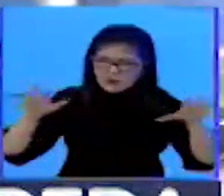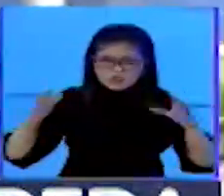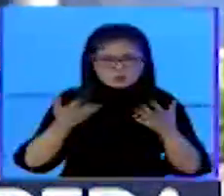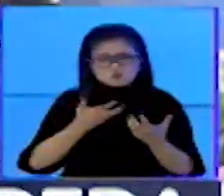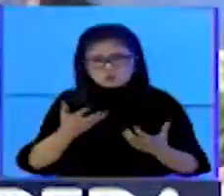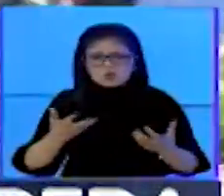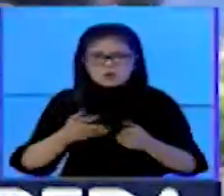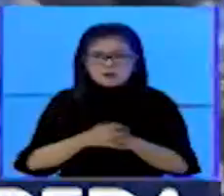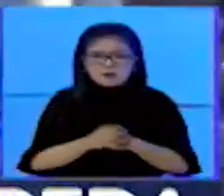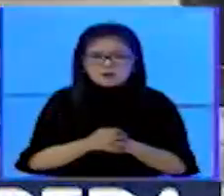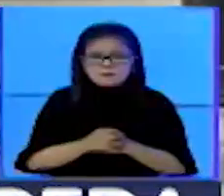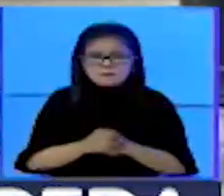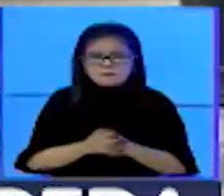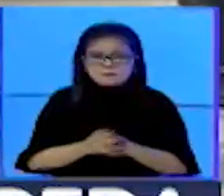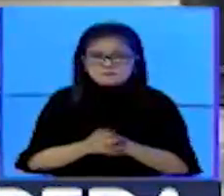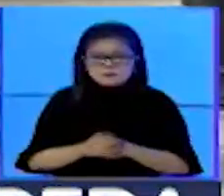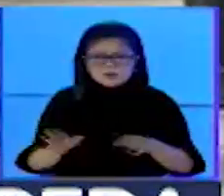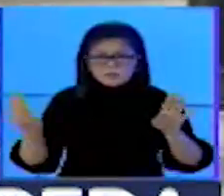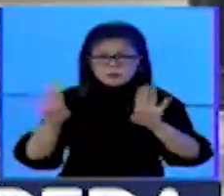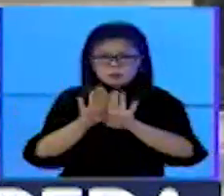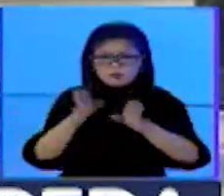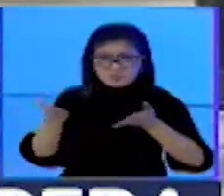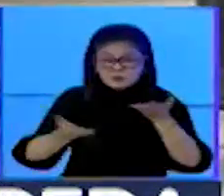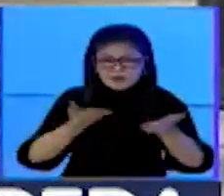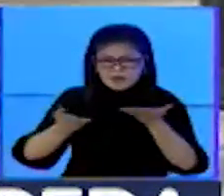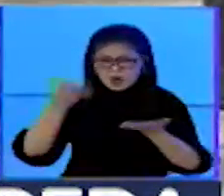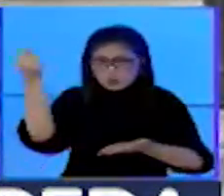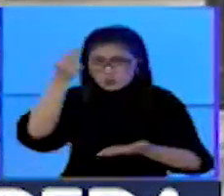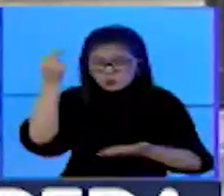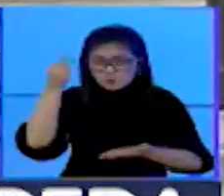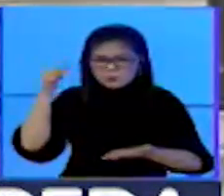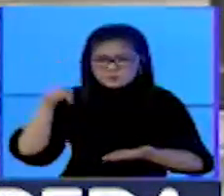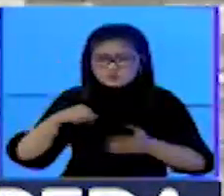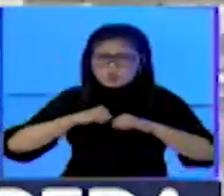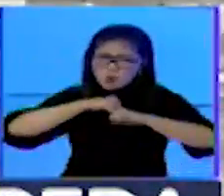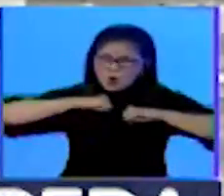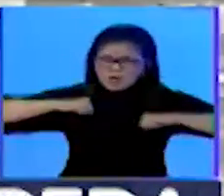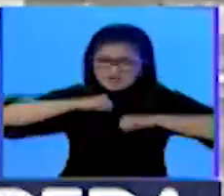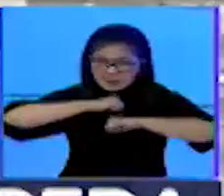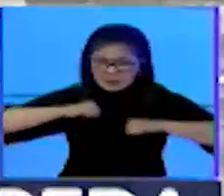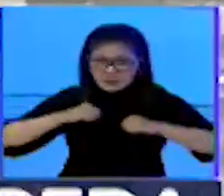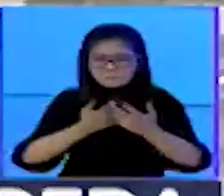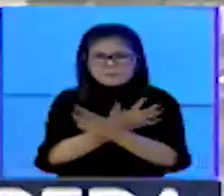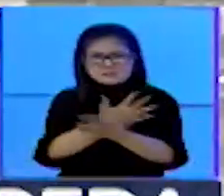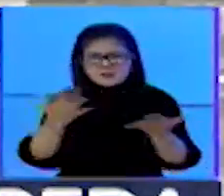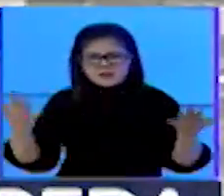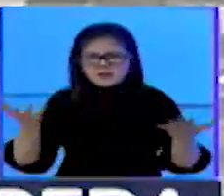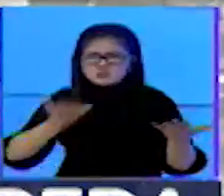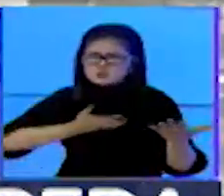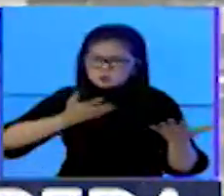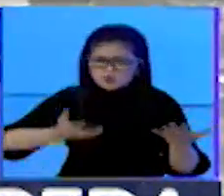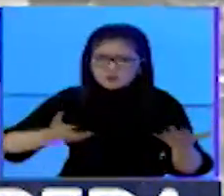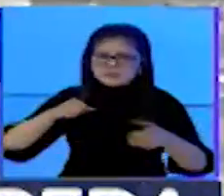pandemi. Penutupan fasilitas umum termasuk fasilitas olahraga membuat warga Jakarta kini gemar mengayuh